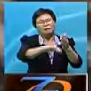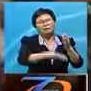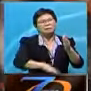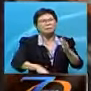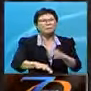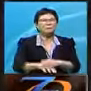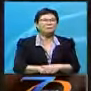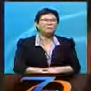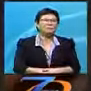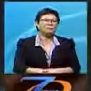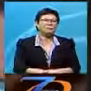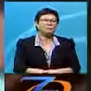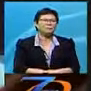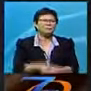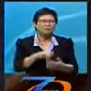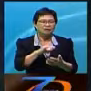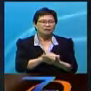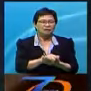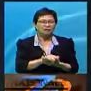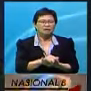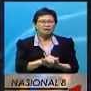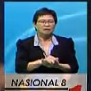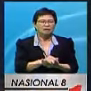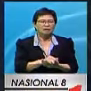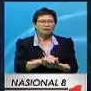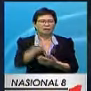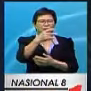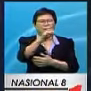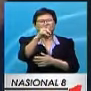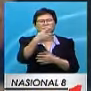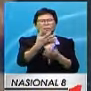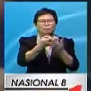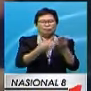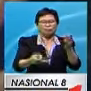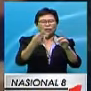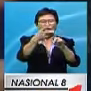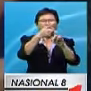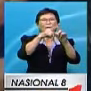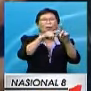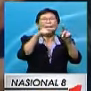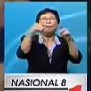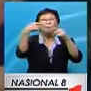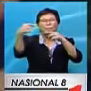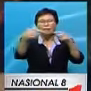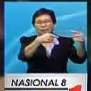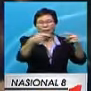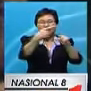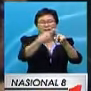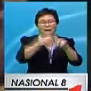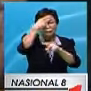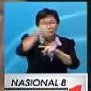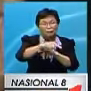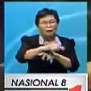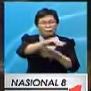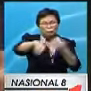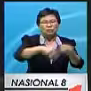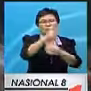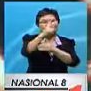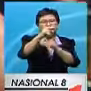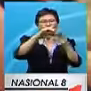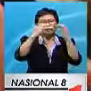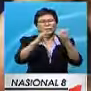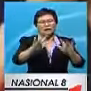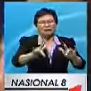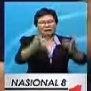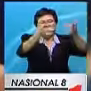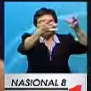gilat. Sementara itu, Peter Davis tewas kepada pencabar dari Thailand, Shannon Wirachai pada pusingan kedua kategori